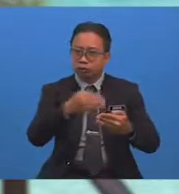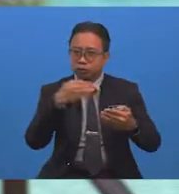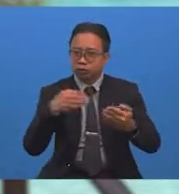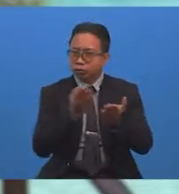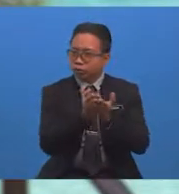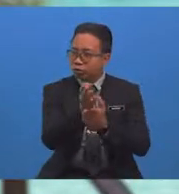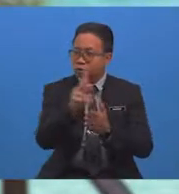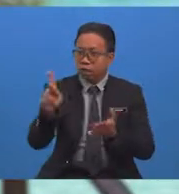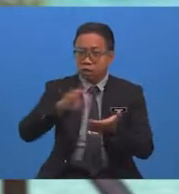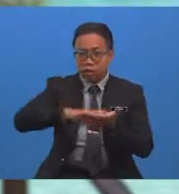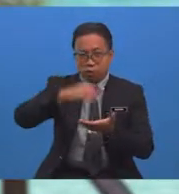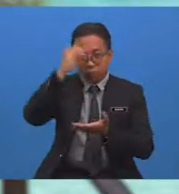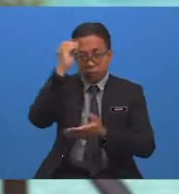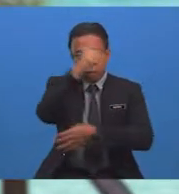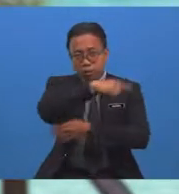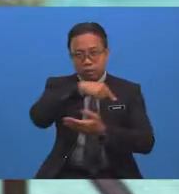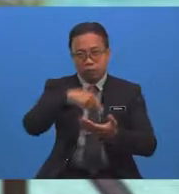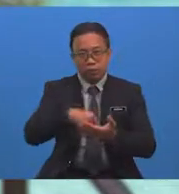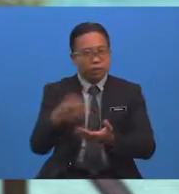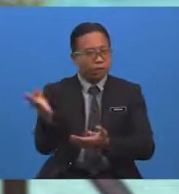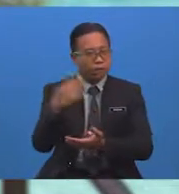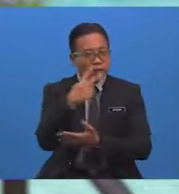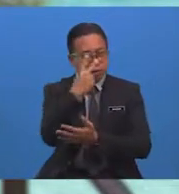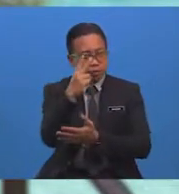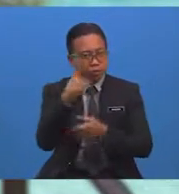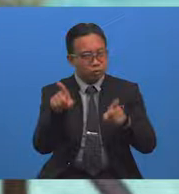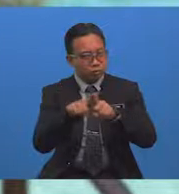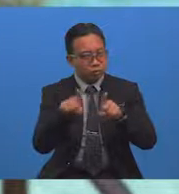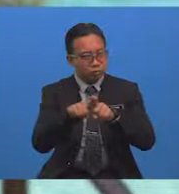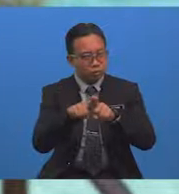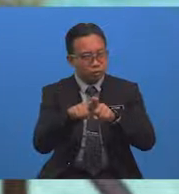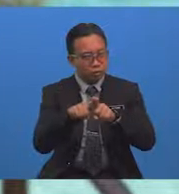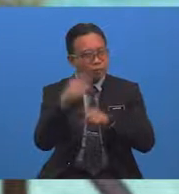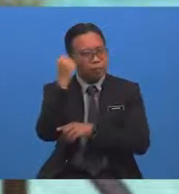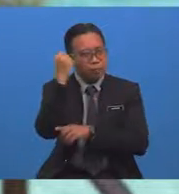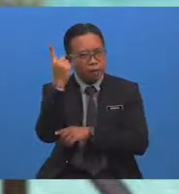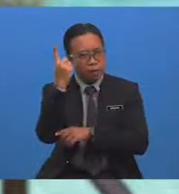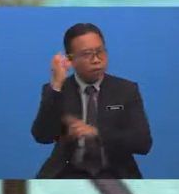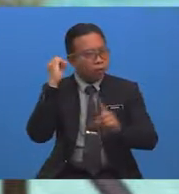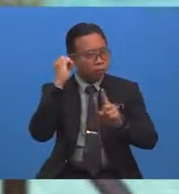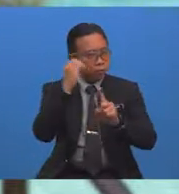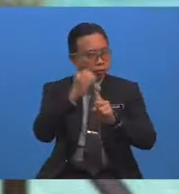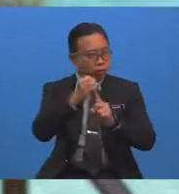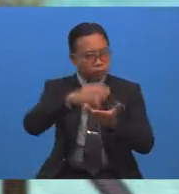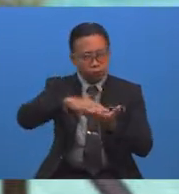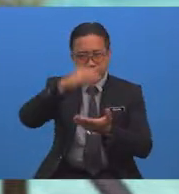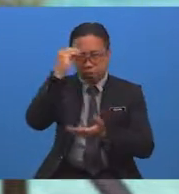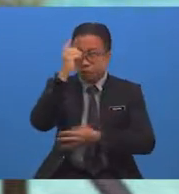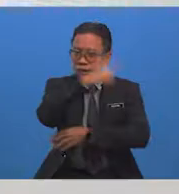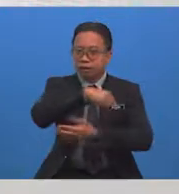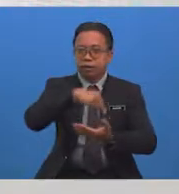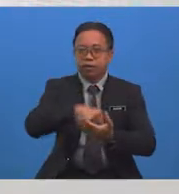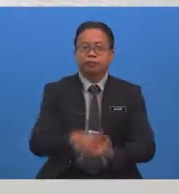meneruskan pembelajaran pada hari ini Mari bersama-sama kita memahami objektif pembelajaran pada hari